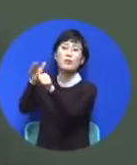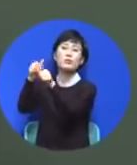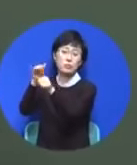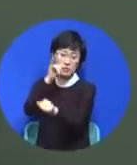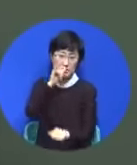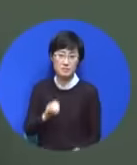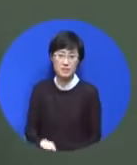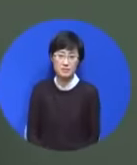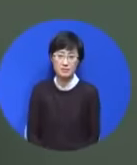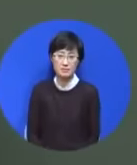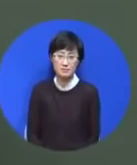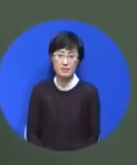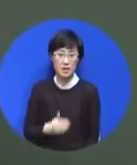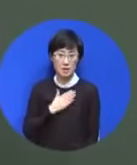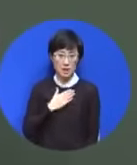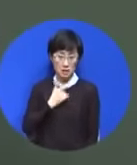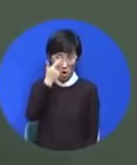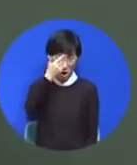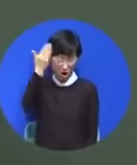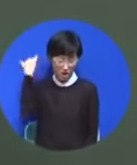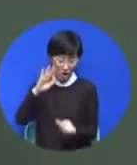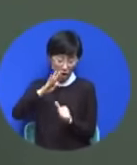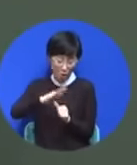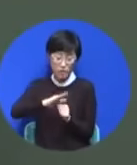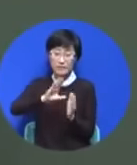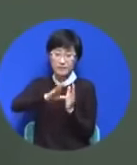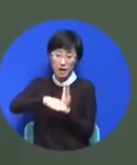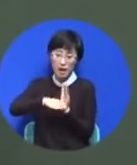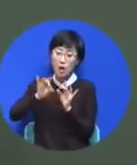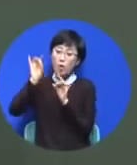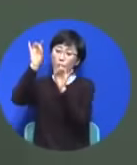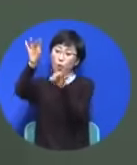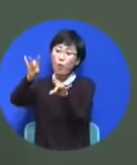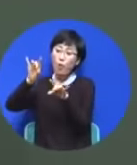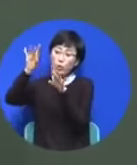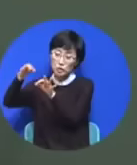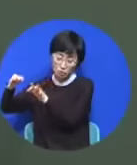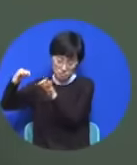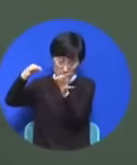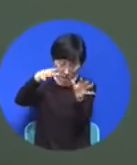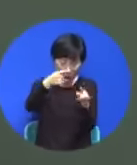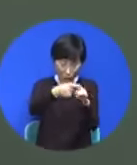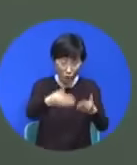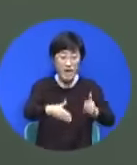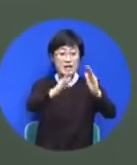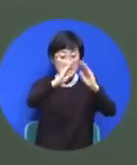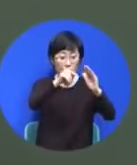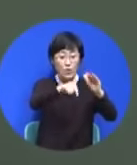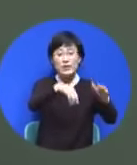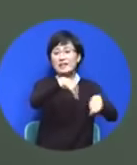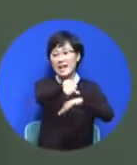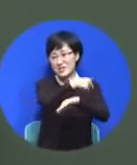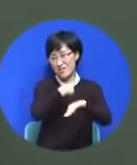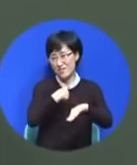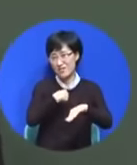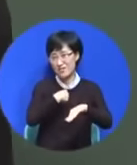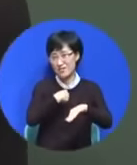호주에서 선교사님들이 세운 교회 다니기 시작했는데 지금 우리가 호주에 선교하러 가고